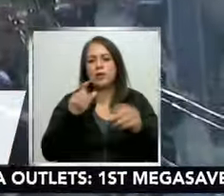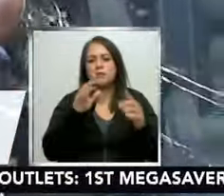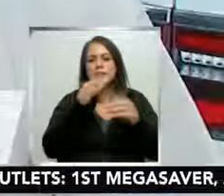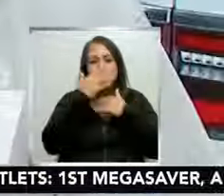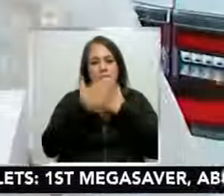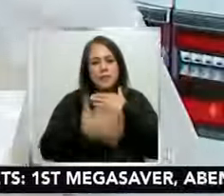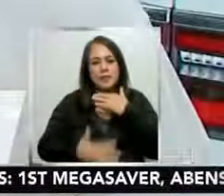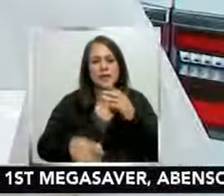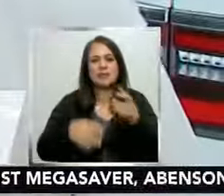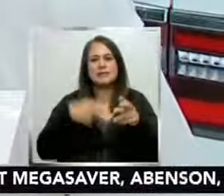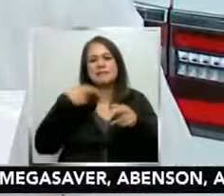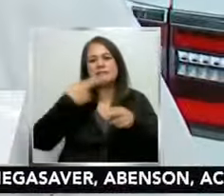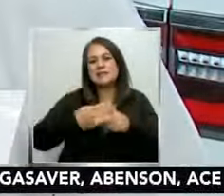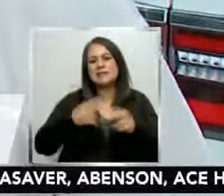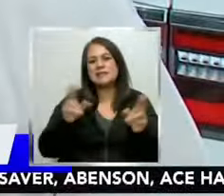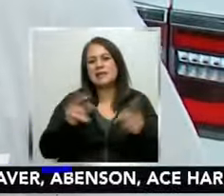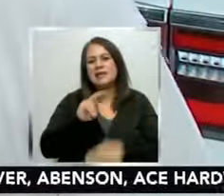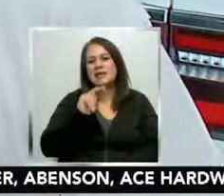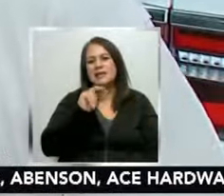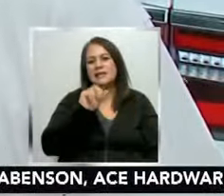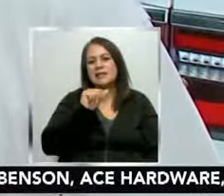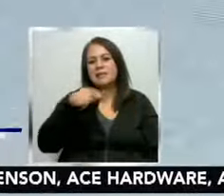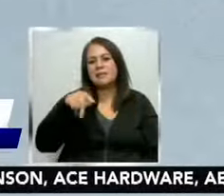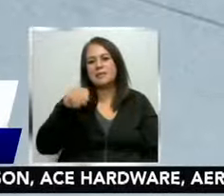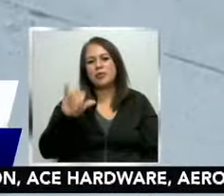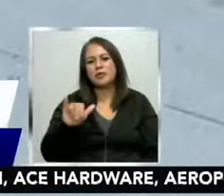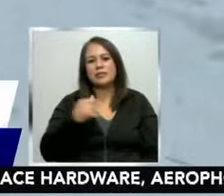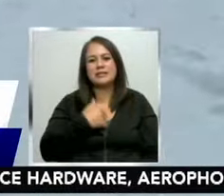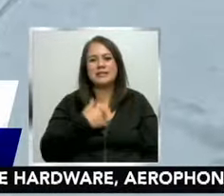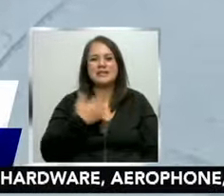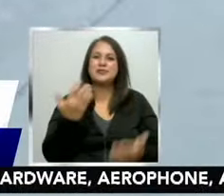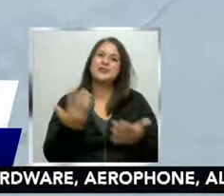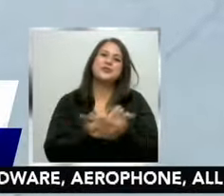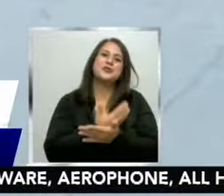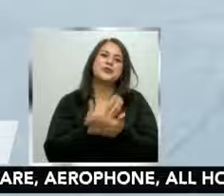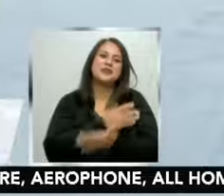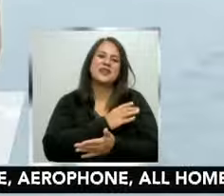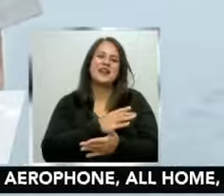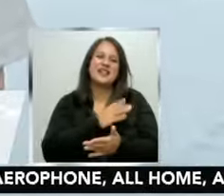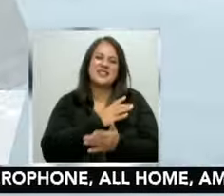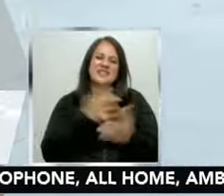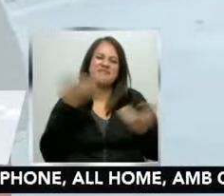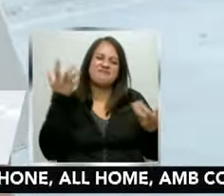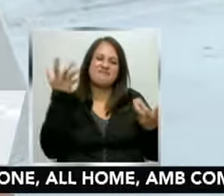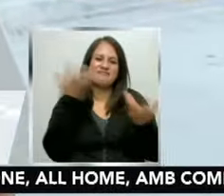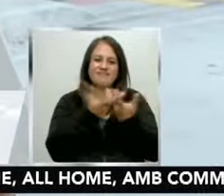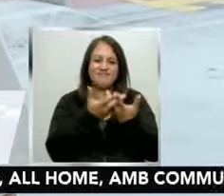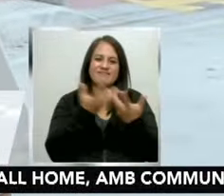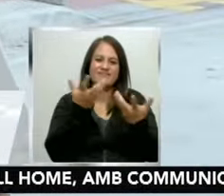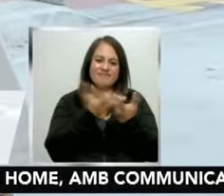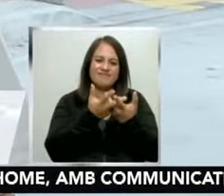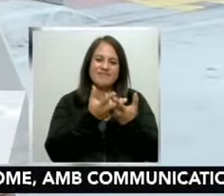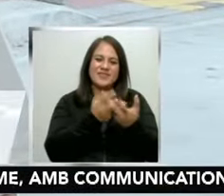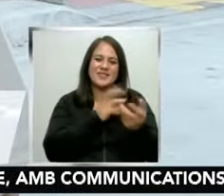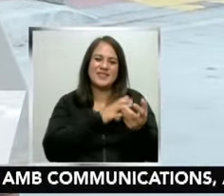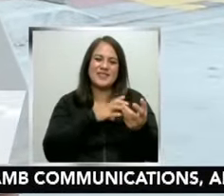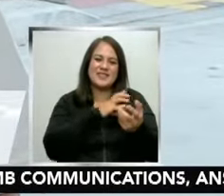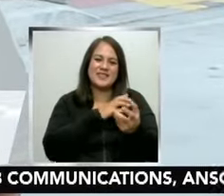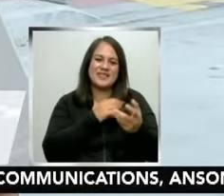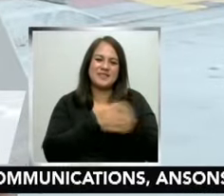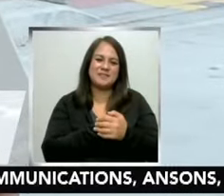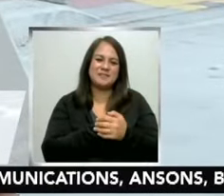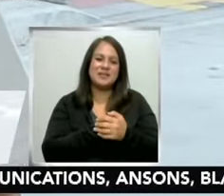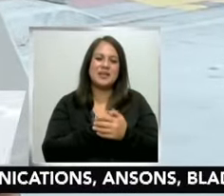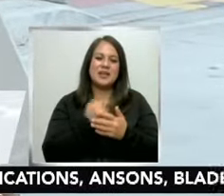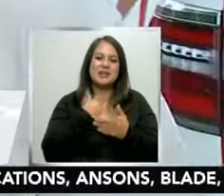sinapoy. Parte yan sa pagbuo ng isang karakter, kailangan talaga. Swak nga raw sa karakter niyang sinapoy ang look ni